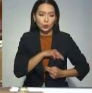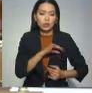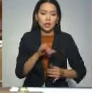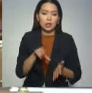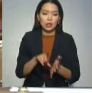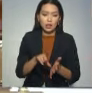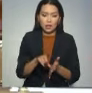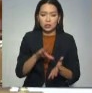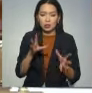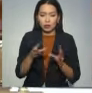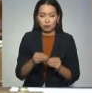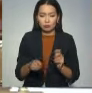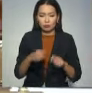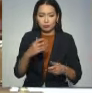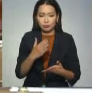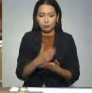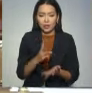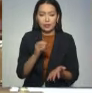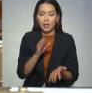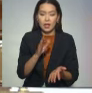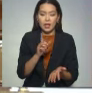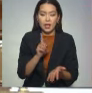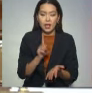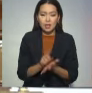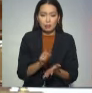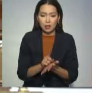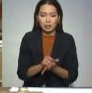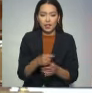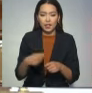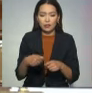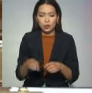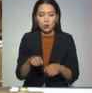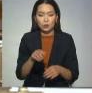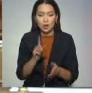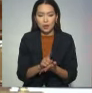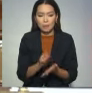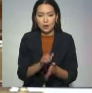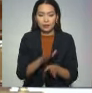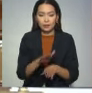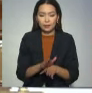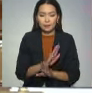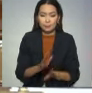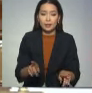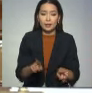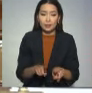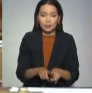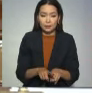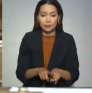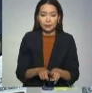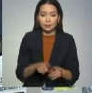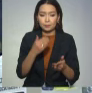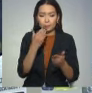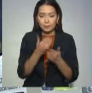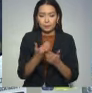налоговое законодательство, не исполняет инвестиционные обязательства. Общество ждет справедливых и безотлагательных